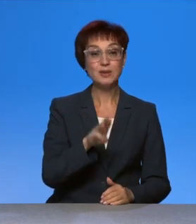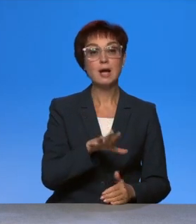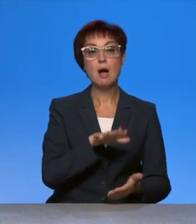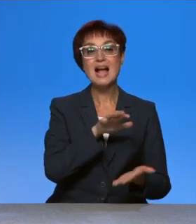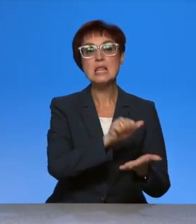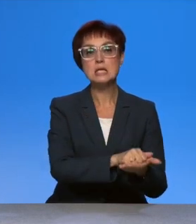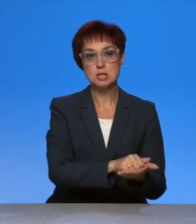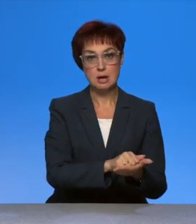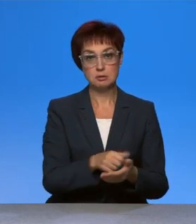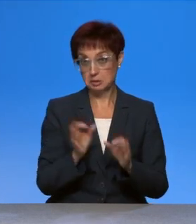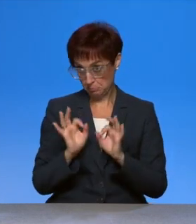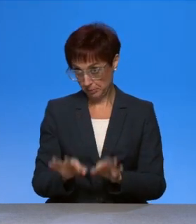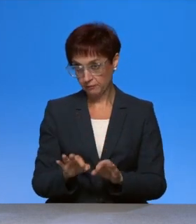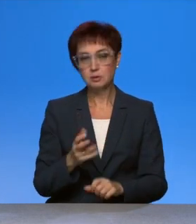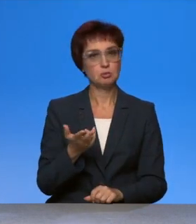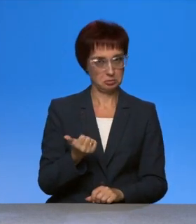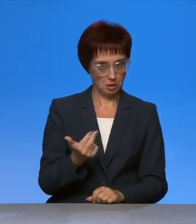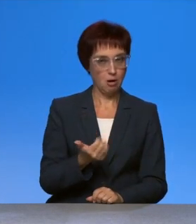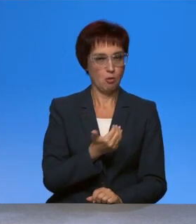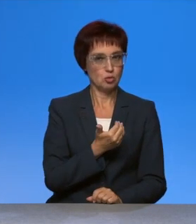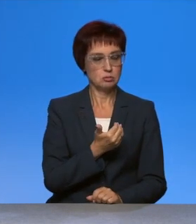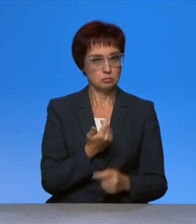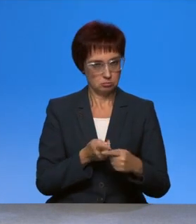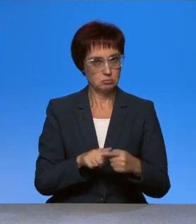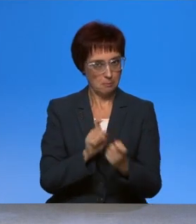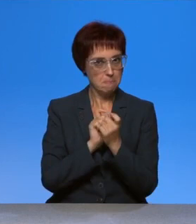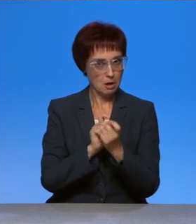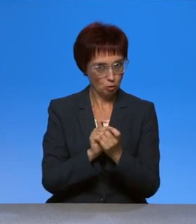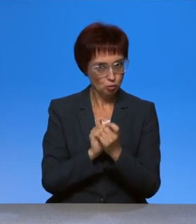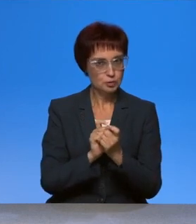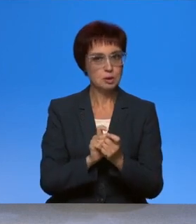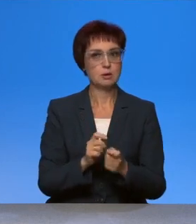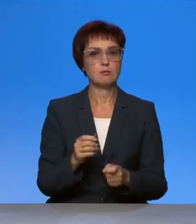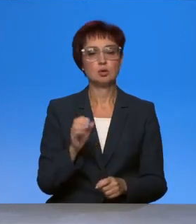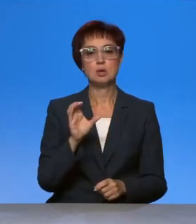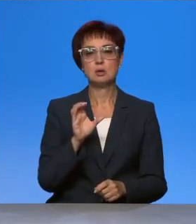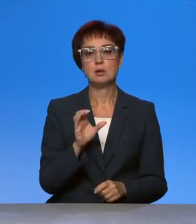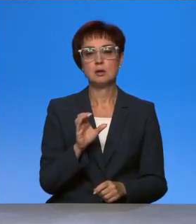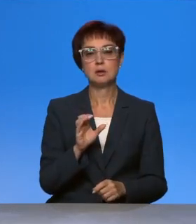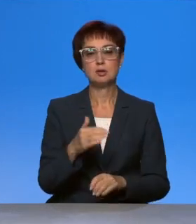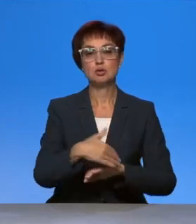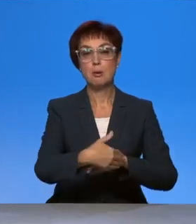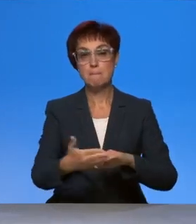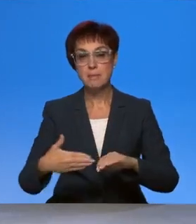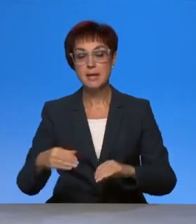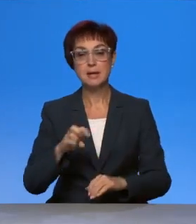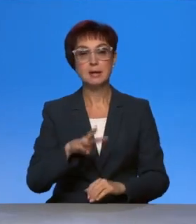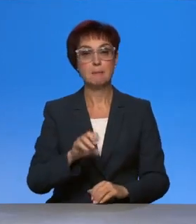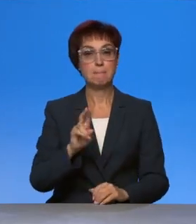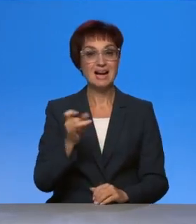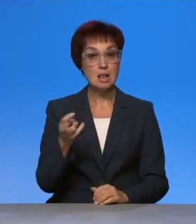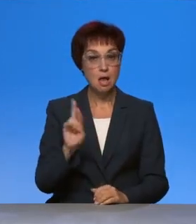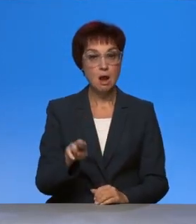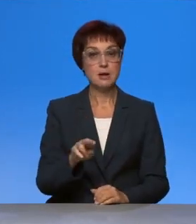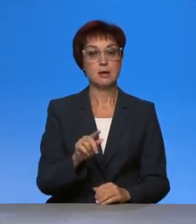же. Дело в том, что северо-восток и берег Маклая — это территория достаточно большая, 300 километров протяженности только